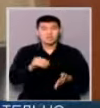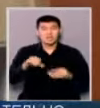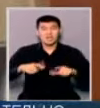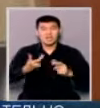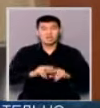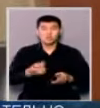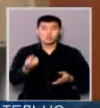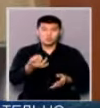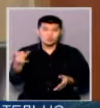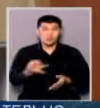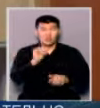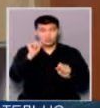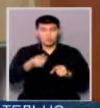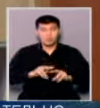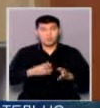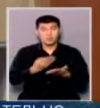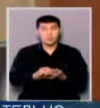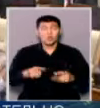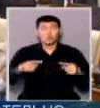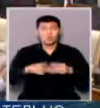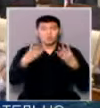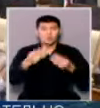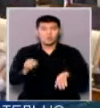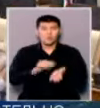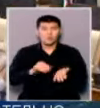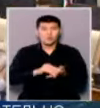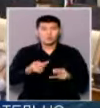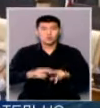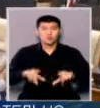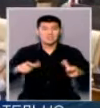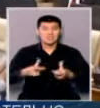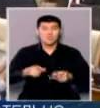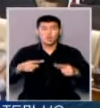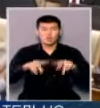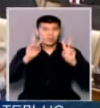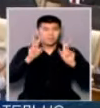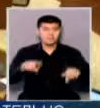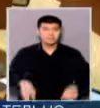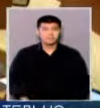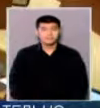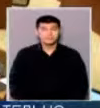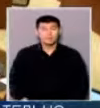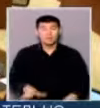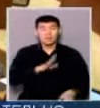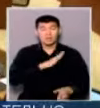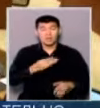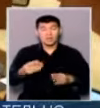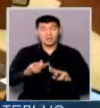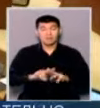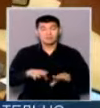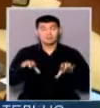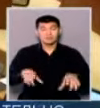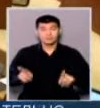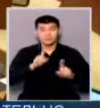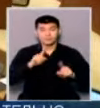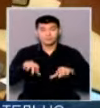могут сдать его во второй раз. Однако точные сроки в повторной сдаче тестирования до сих пор не установлены. Об этом на пленарном заседании